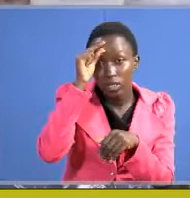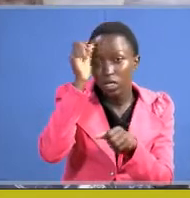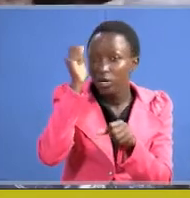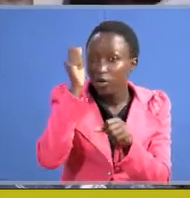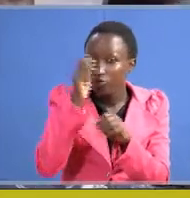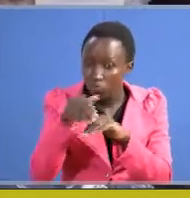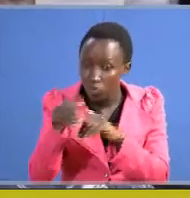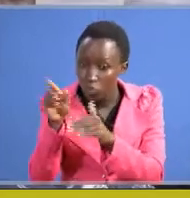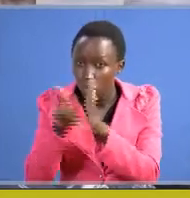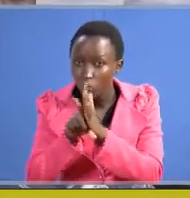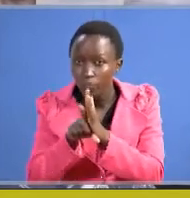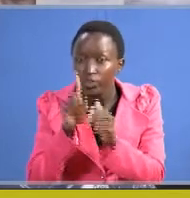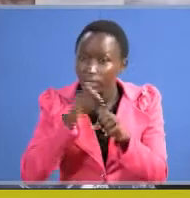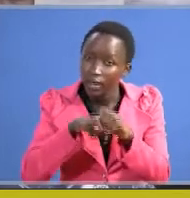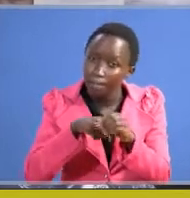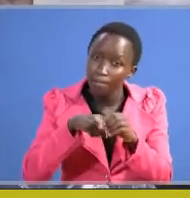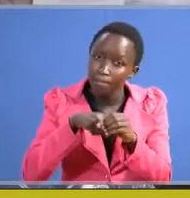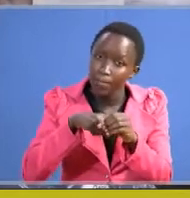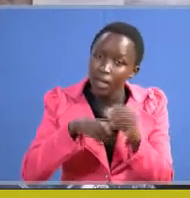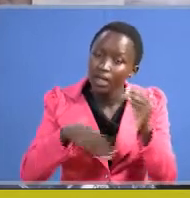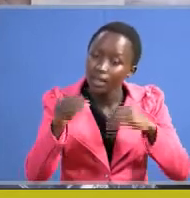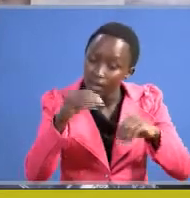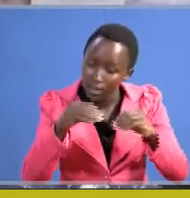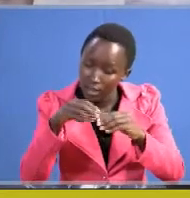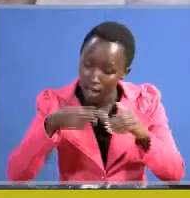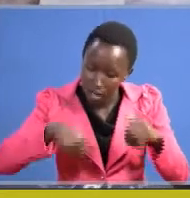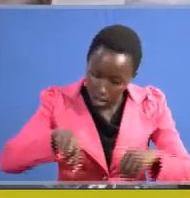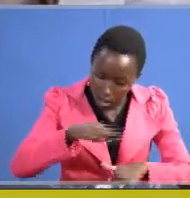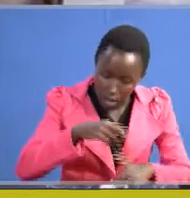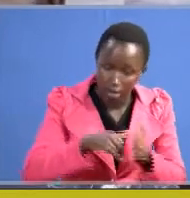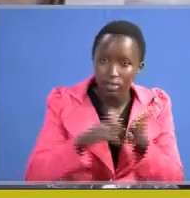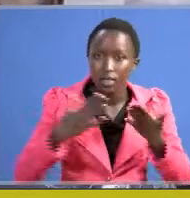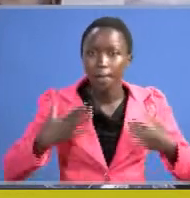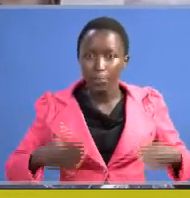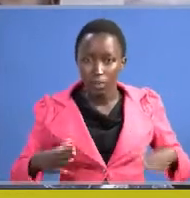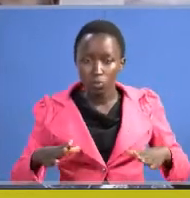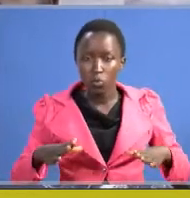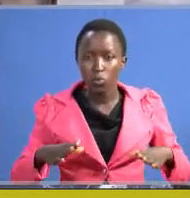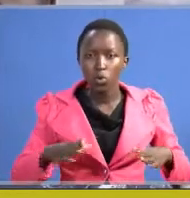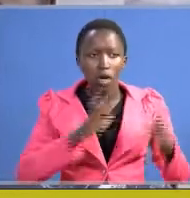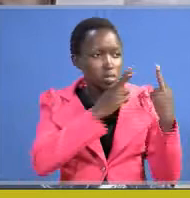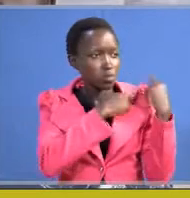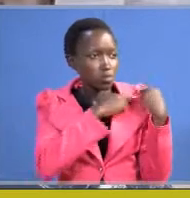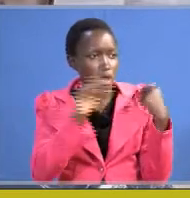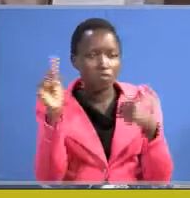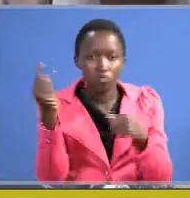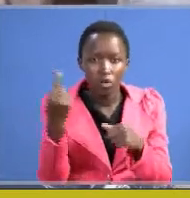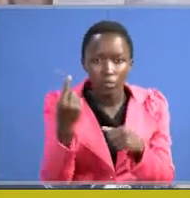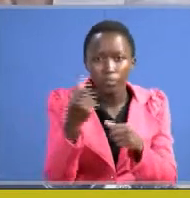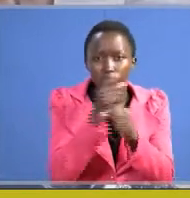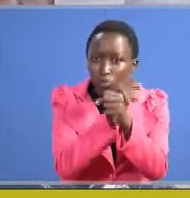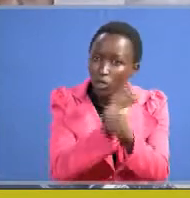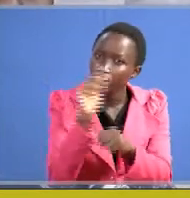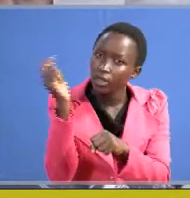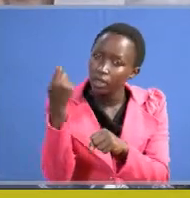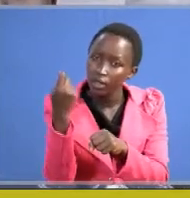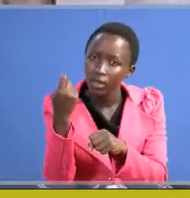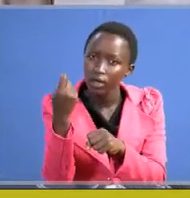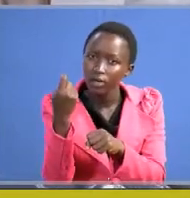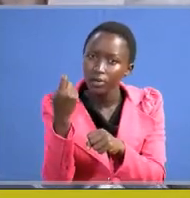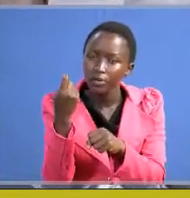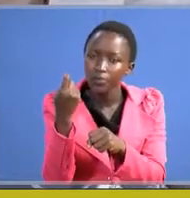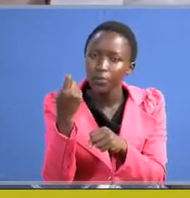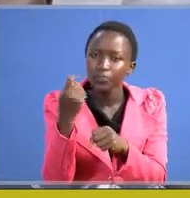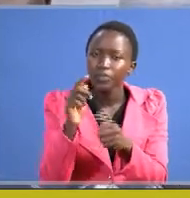Sababu serikali tulipoichagua sisi kama wapiga kura, ni jukumu ya kwanza ni kulinda maslahi ya Wakenya. Kwa